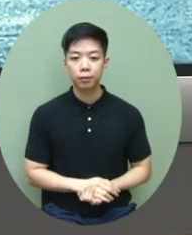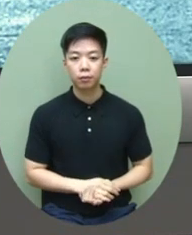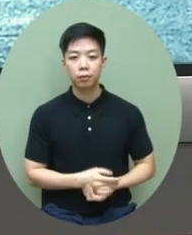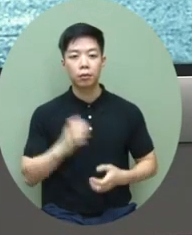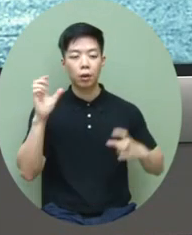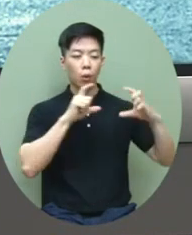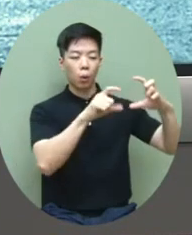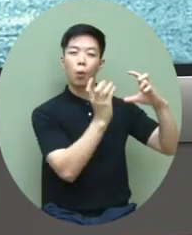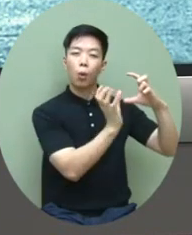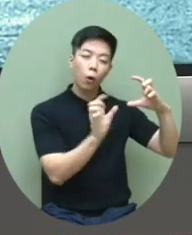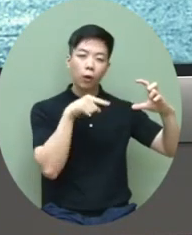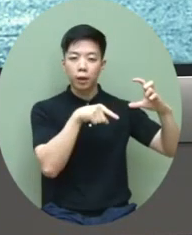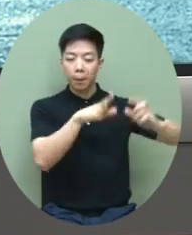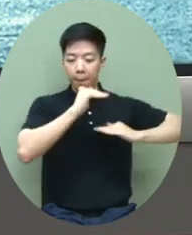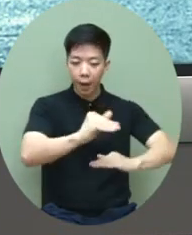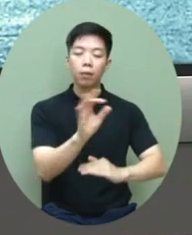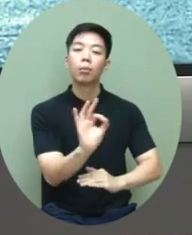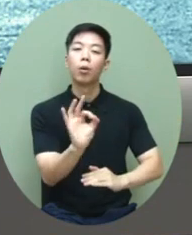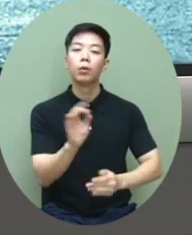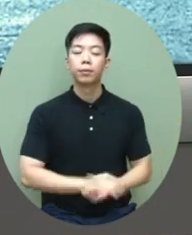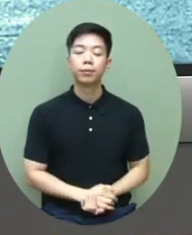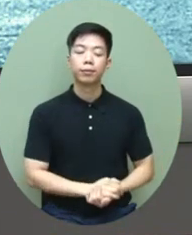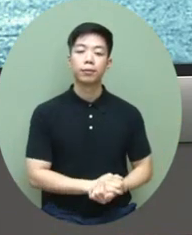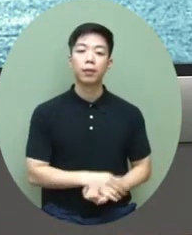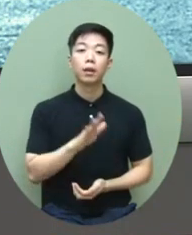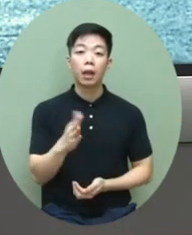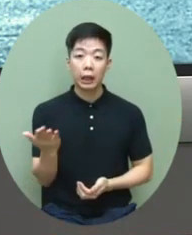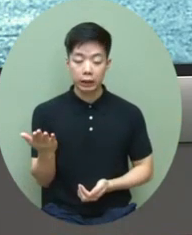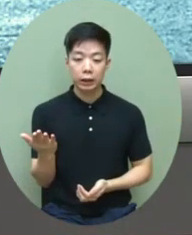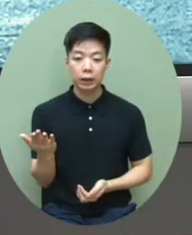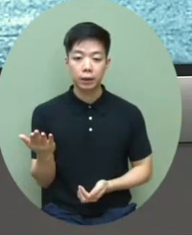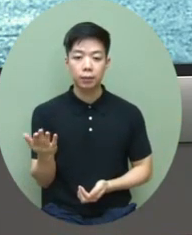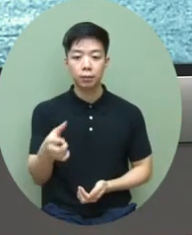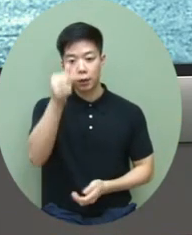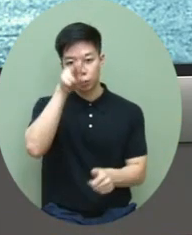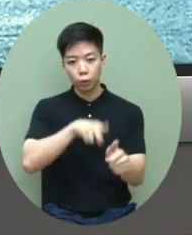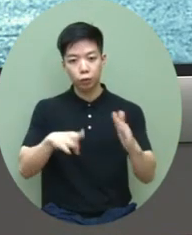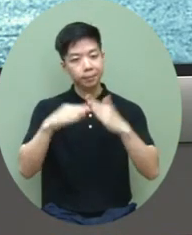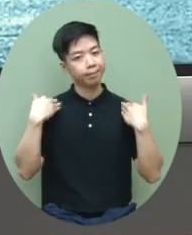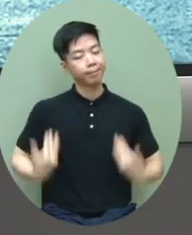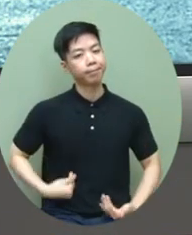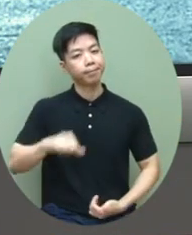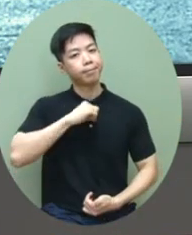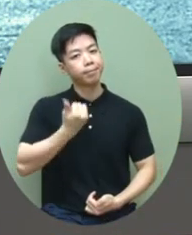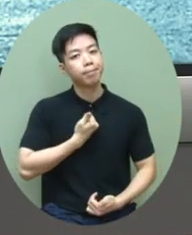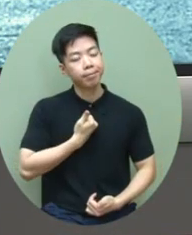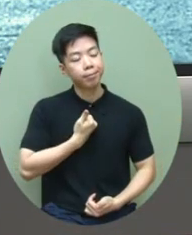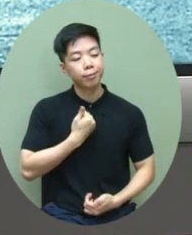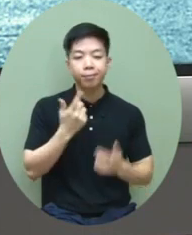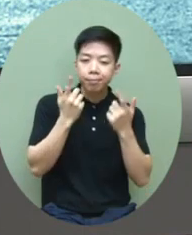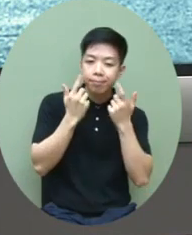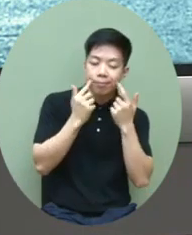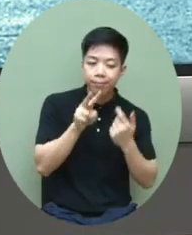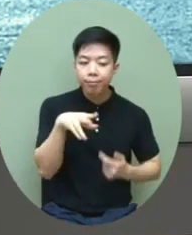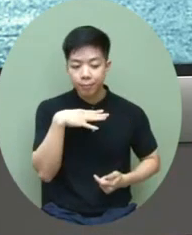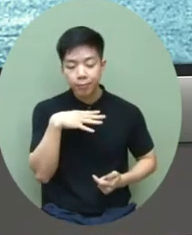疫苗通行證嘅限制。但始終我哋醫管局咧，我哋有我哋一個僱主，我哋會睇翻嘅情況，咁啊安排翻即係